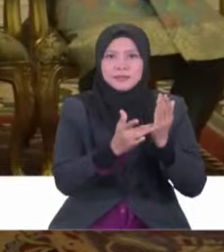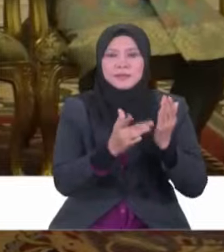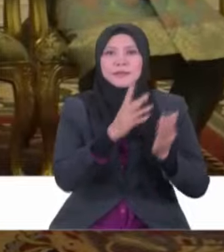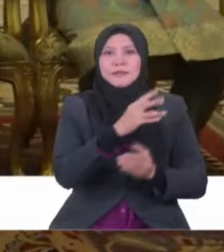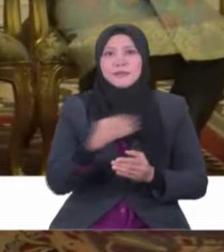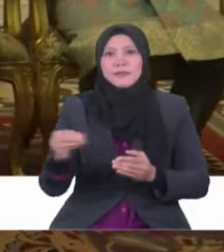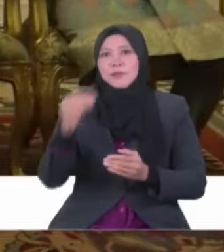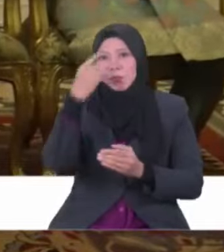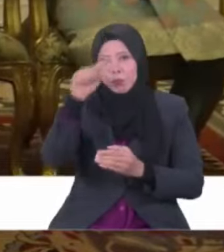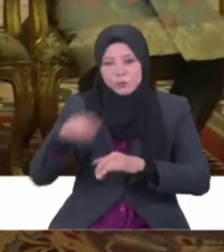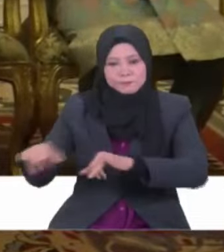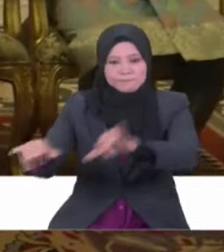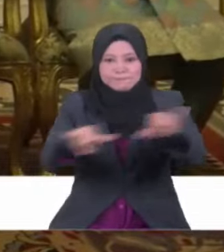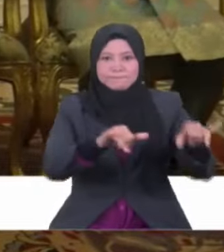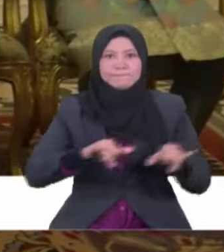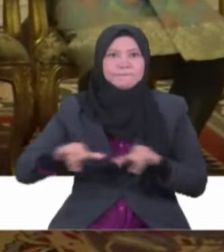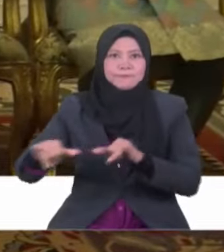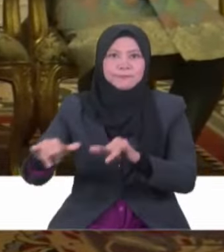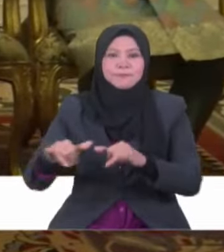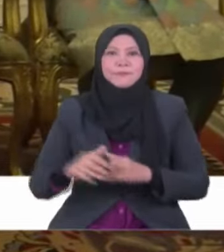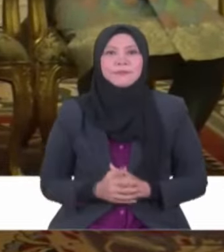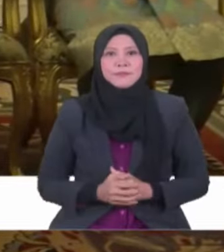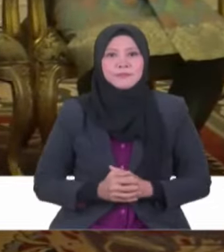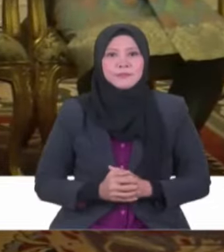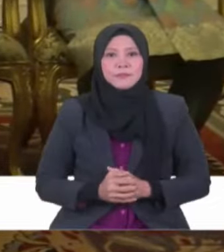mempengerusikan jawatankuasa penyelarasan.